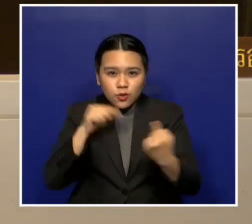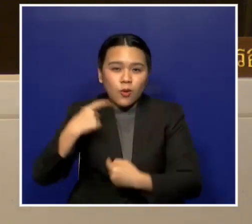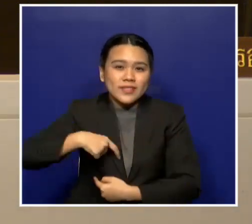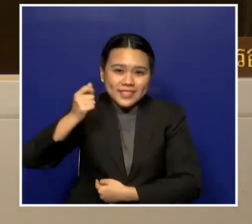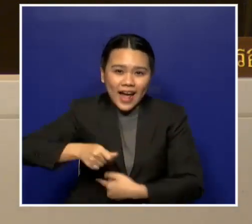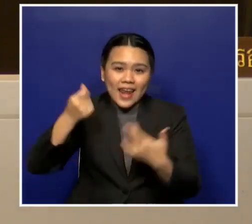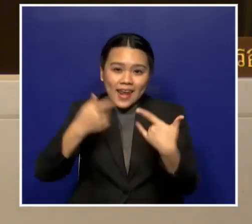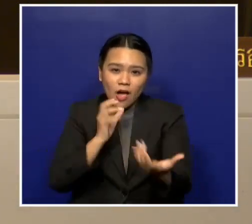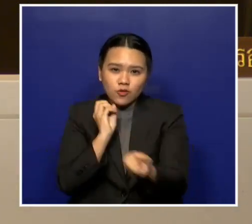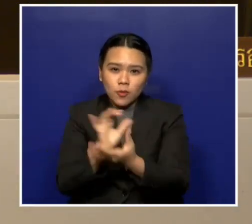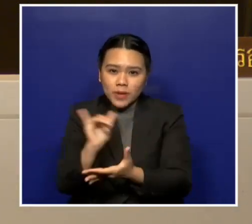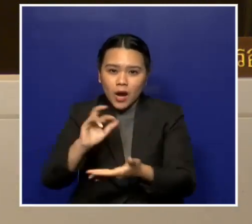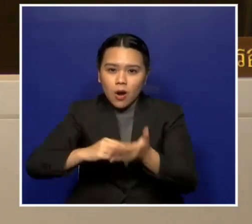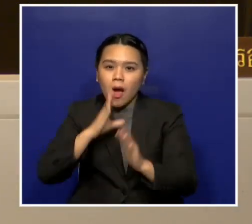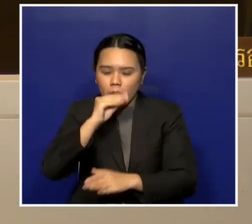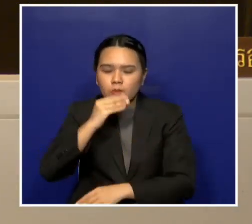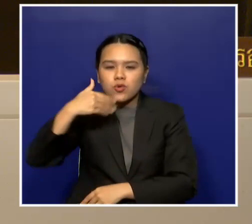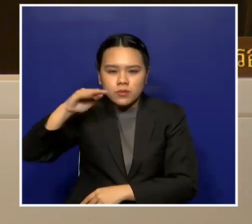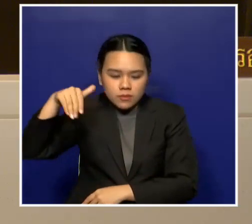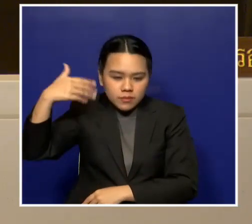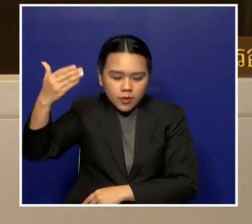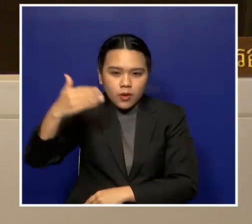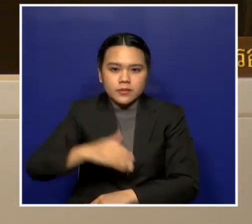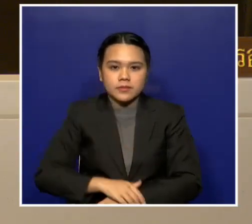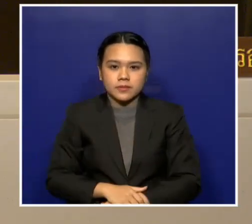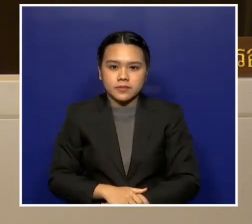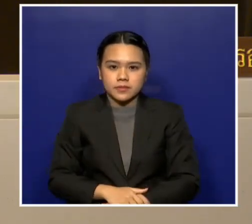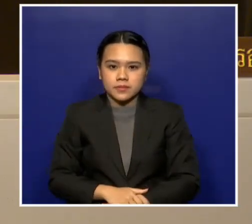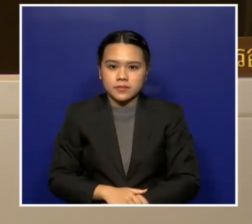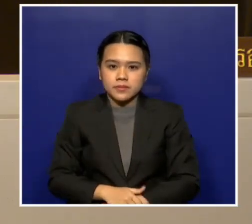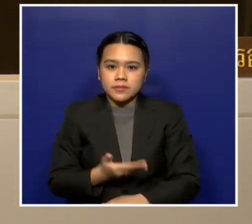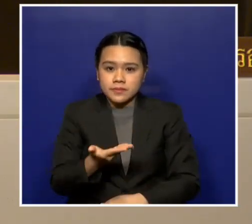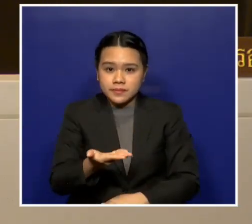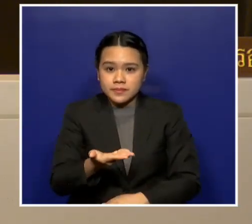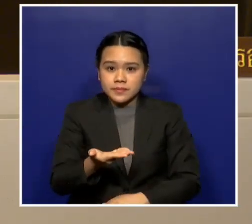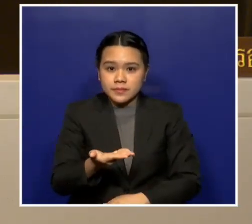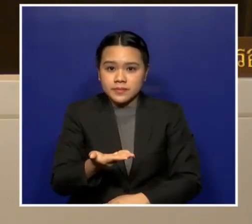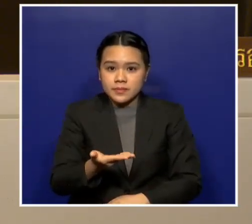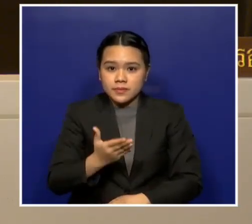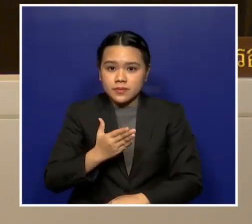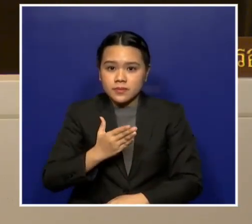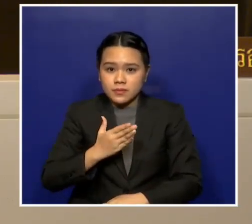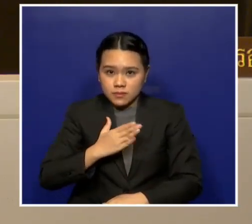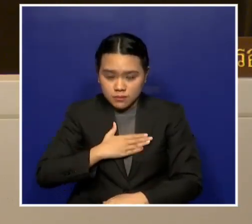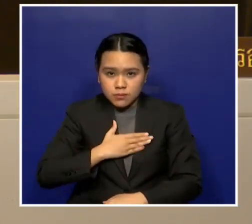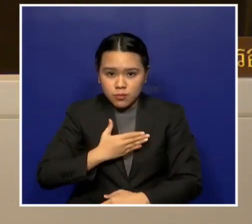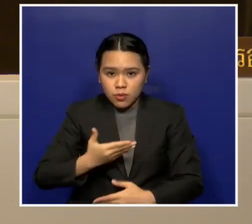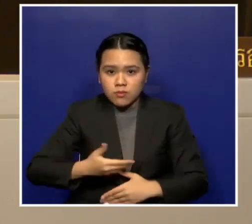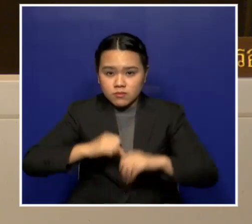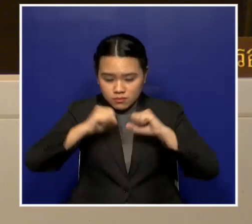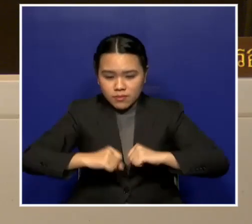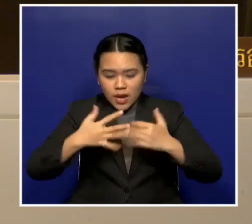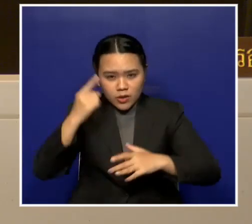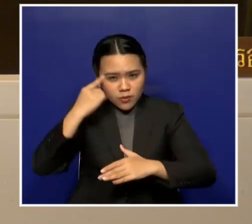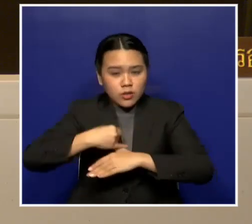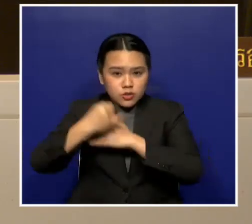รเราก็ฟังไปก่อนครับนะครับท่านจิรยุครับผมก็วินิจฉัยอย่างนี้แล้วก็น่าจะจบได้นะครับท่าน คือ